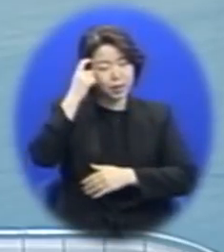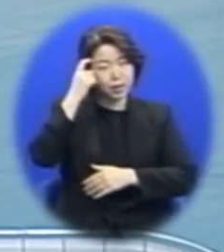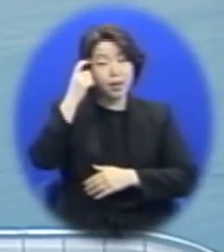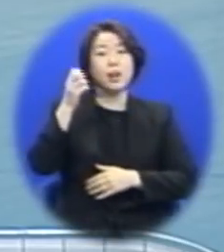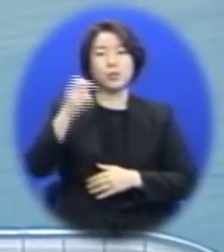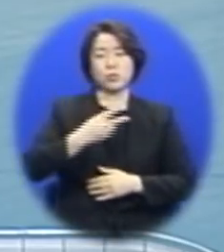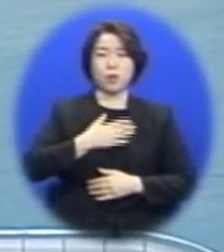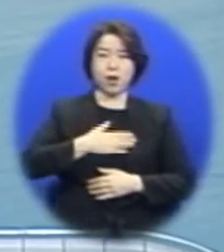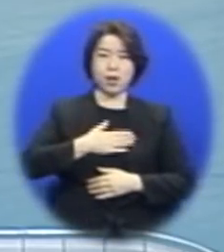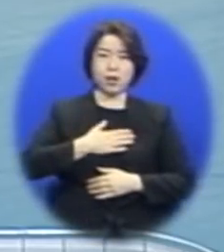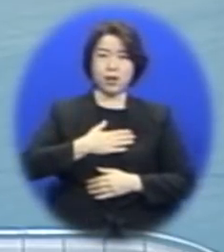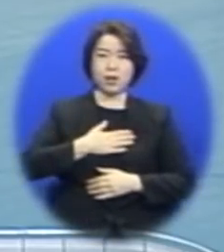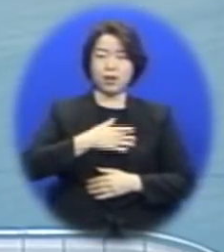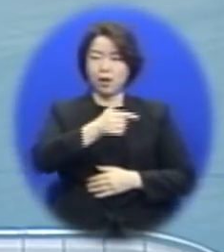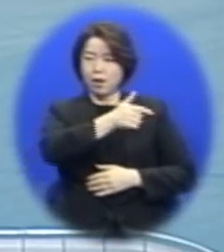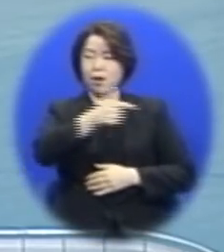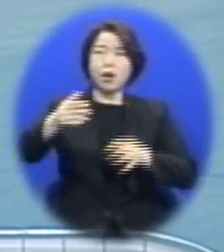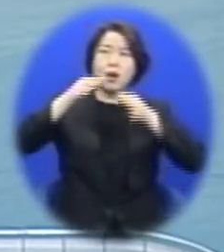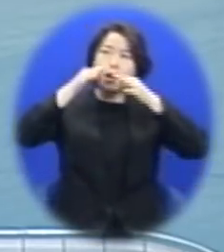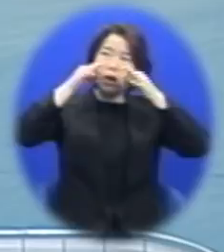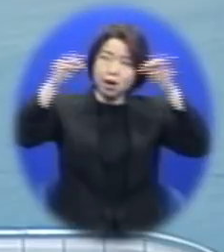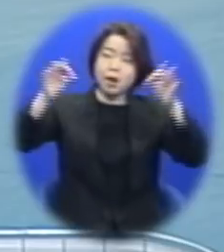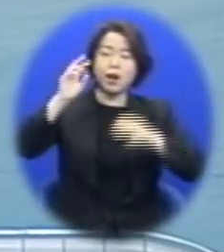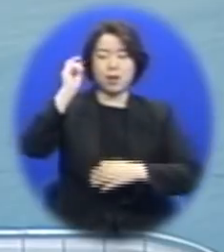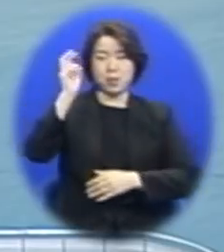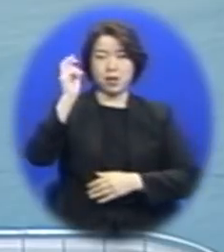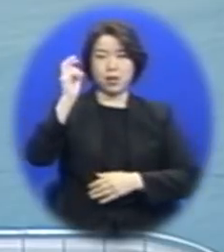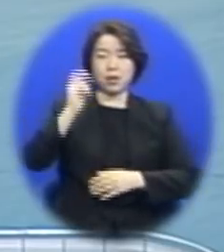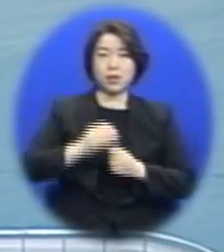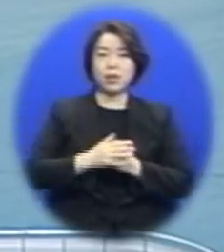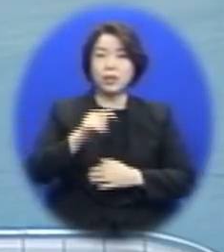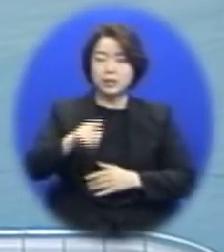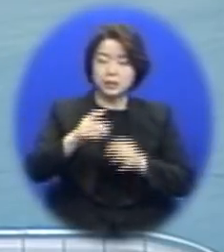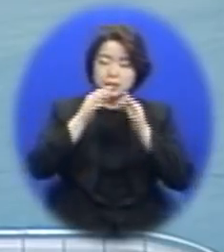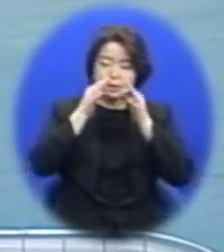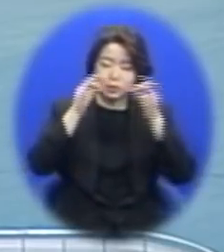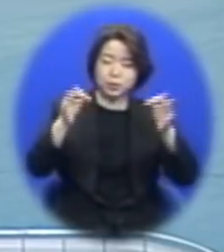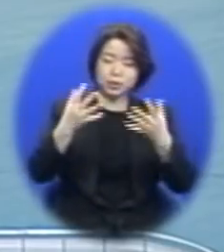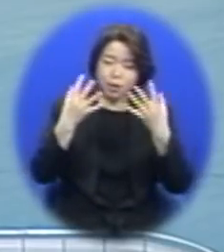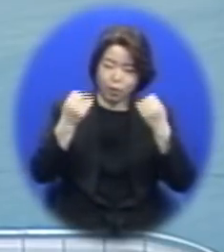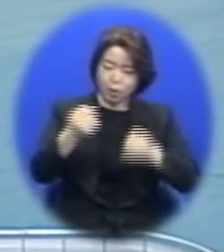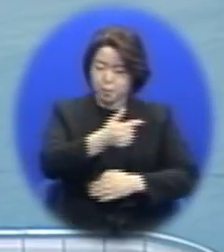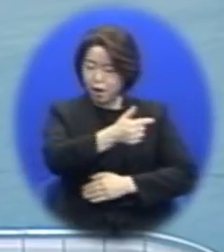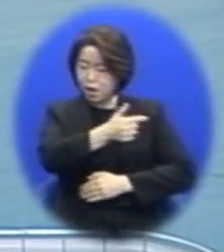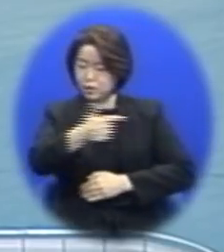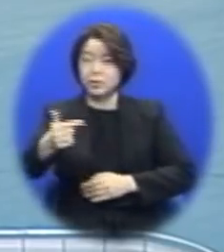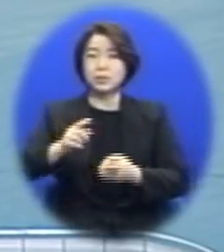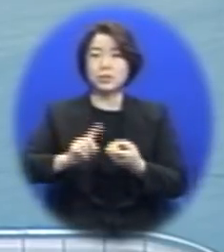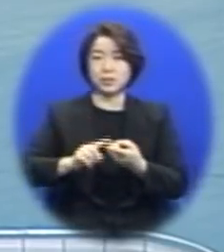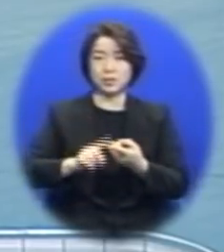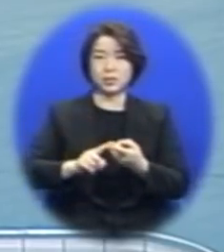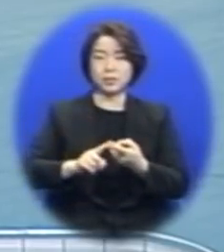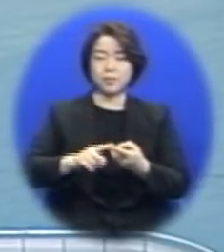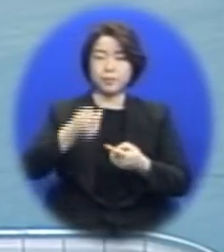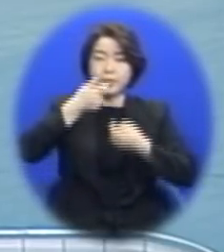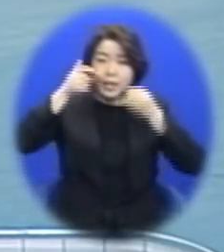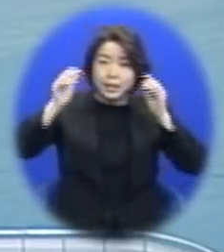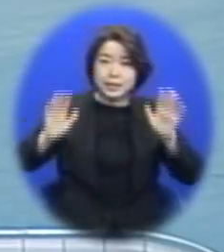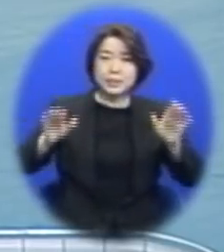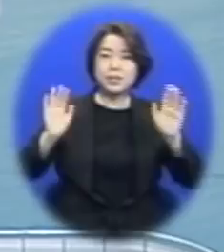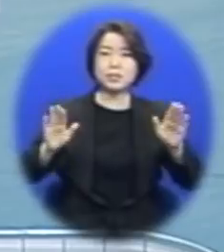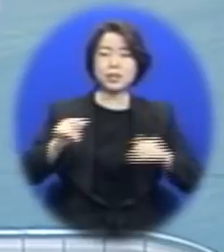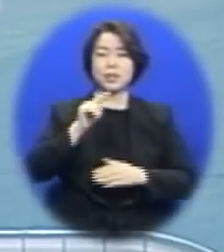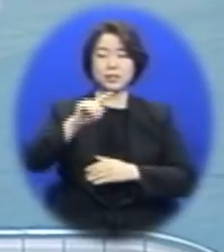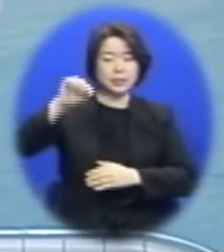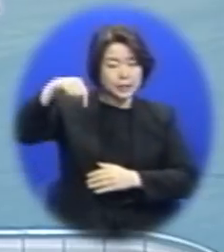그리고 알았어요. 큰 소리로 외칠 수밖에 없어요. 그 소리가 얼마나 우렁찬지 천사들이 바로